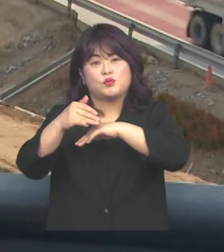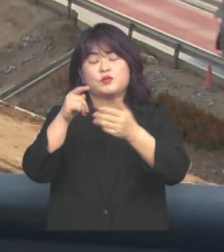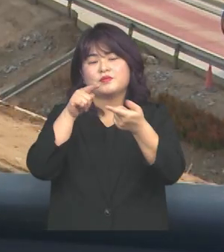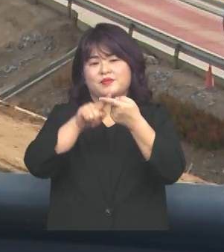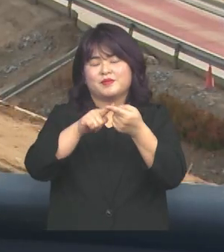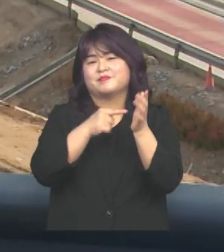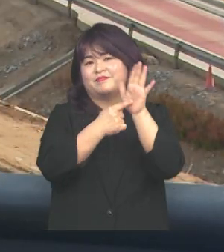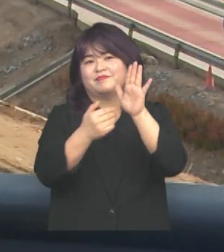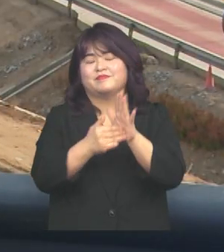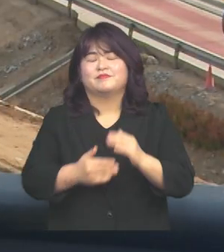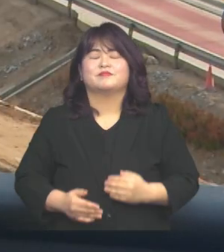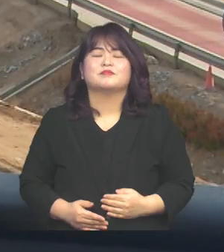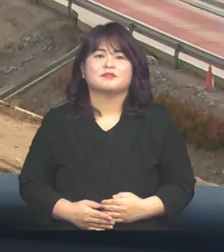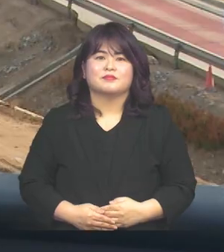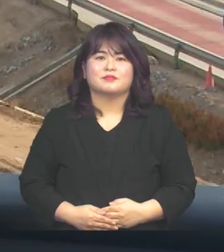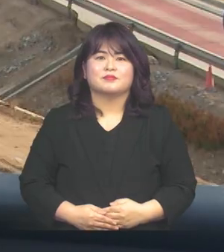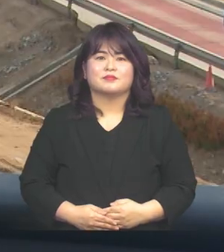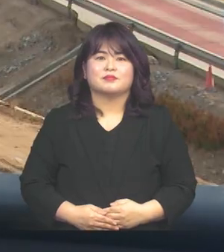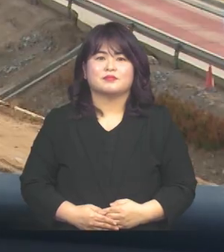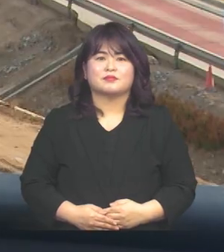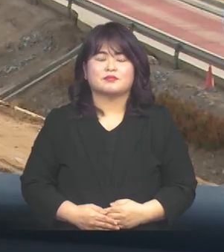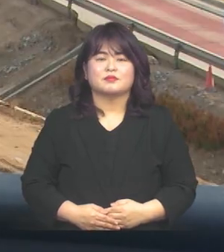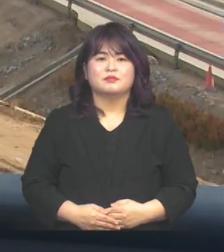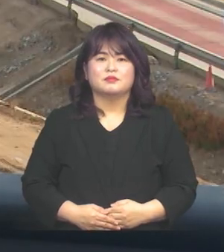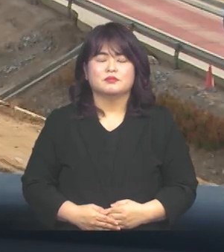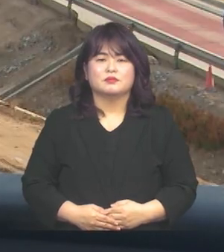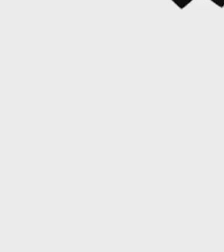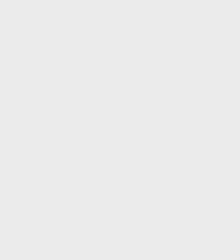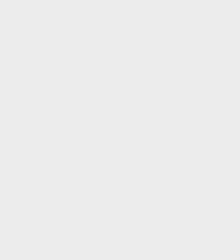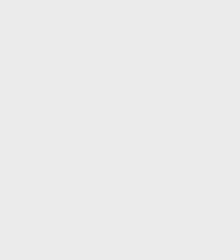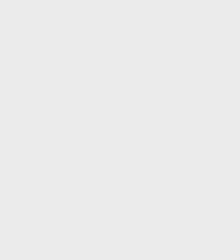철도망 확충에 최선을 다하겠다고 말했습니다.